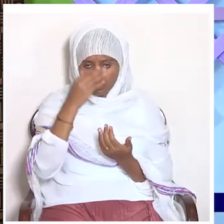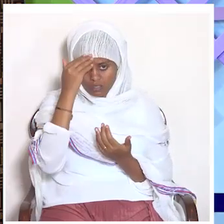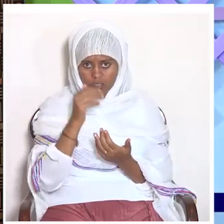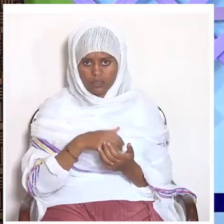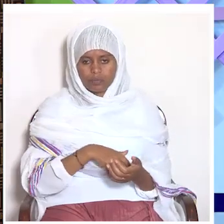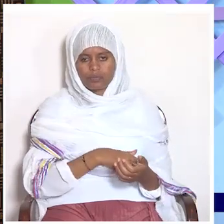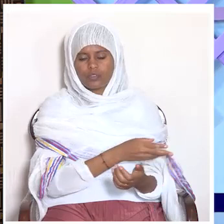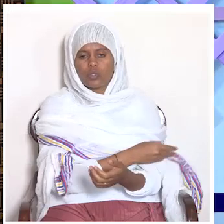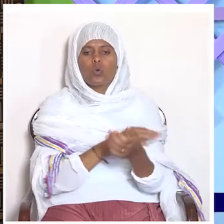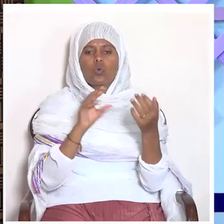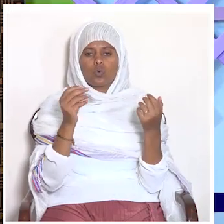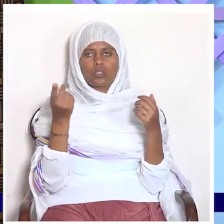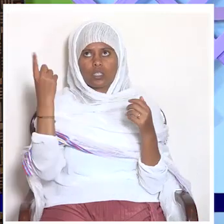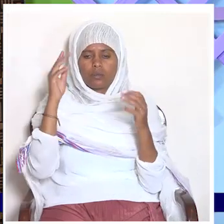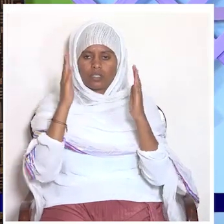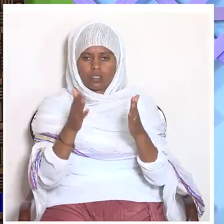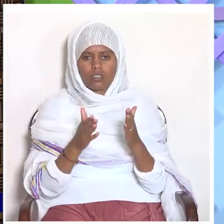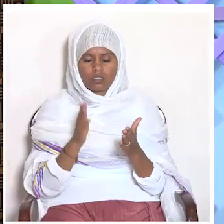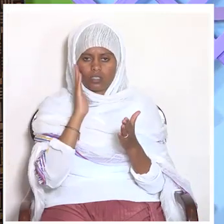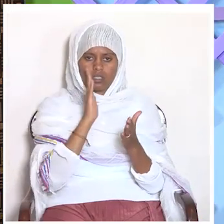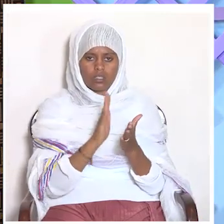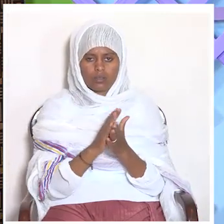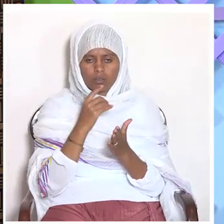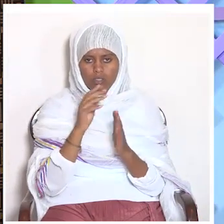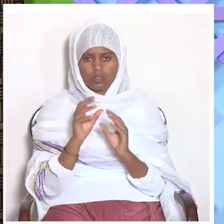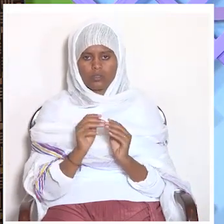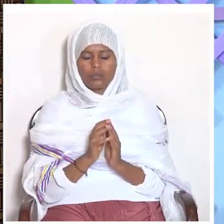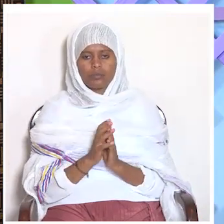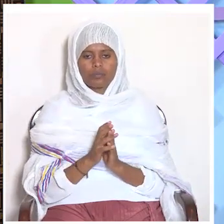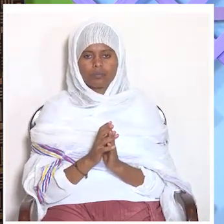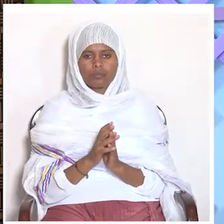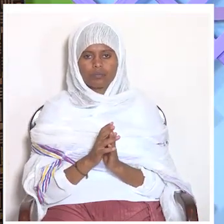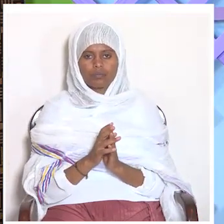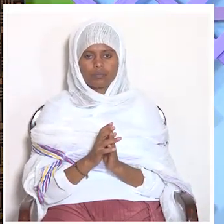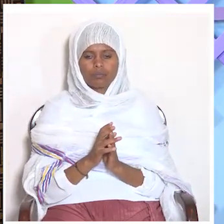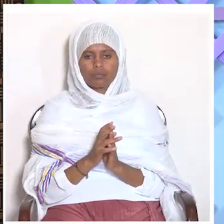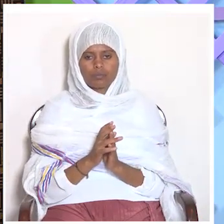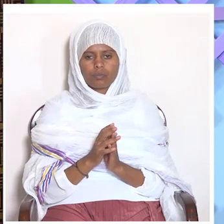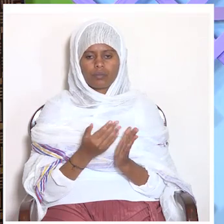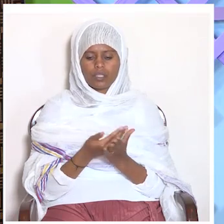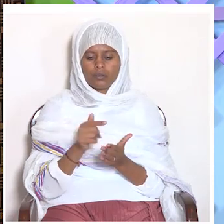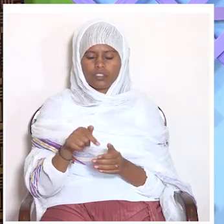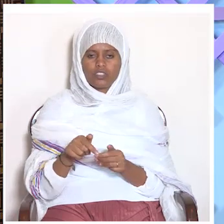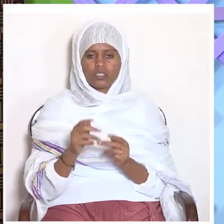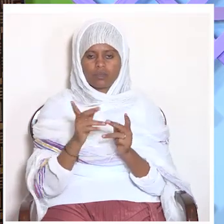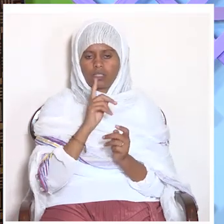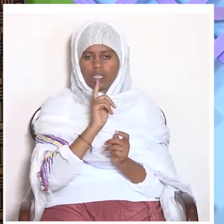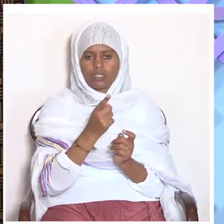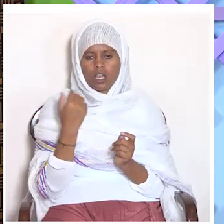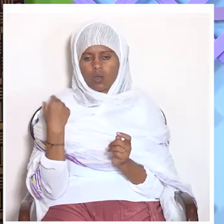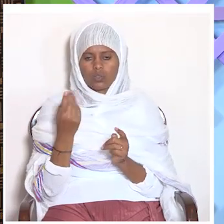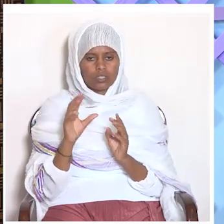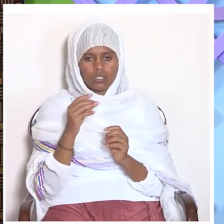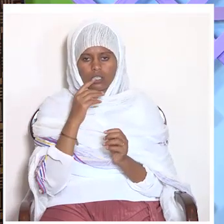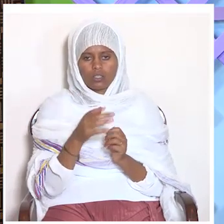ዳ ይብለልናን በለቶ እሱስ ይቕረ ክብል ድልው እዩ ንስ ከለኸ መፍረሰት ሕግዝም ሕጊ ሞ እንታይ ይኹን በላ ካብ ሕጅኒ ሞ ካብ